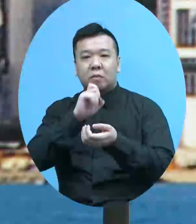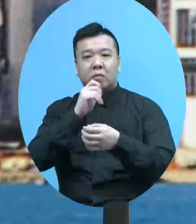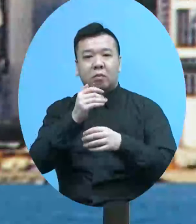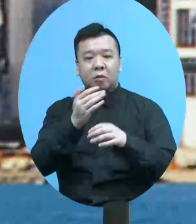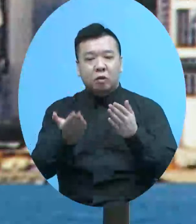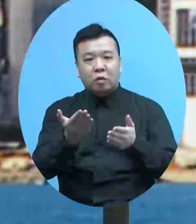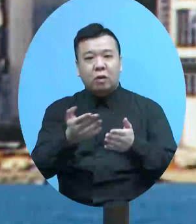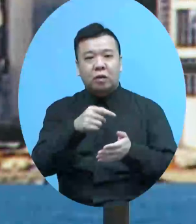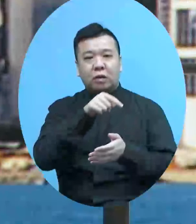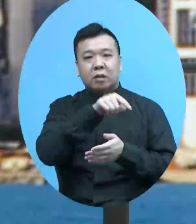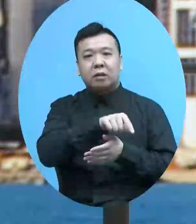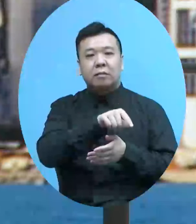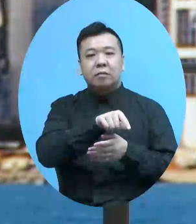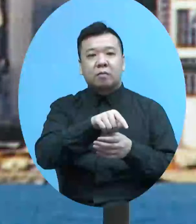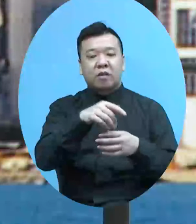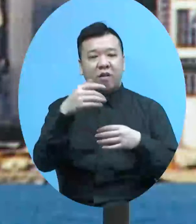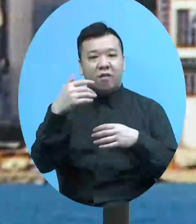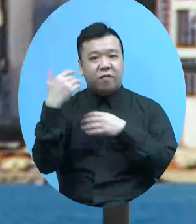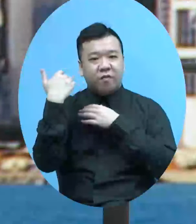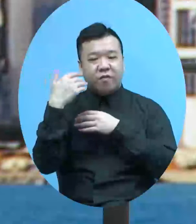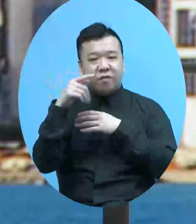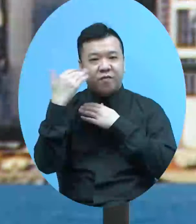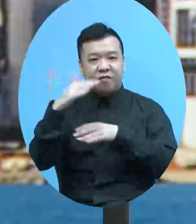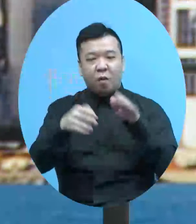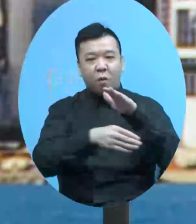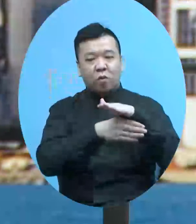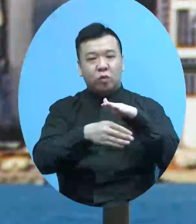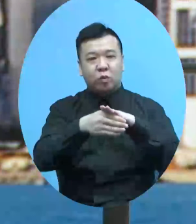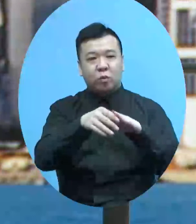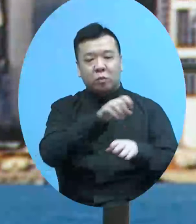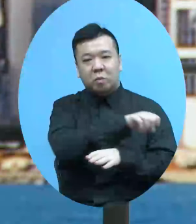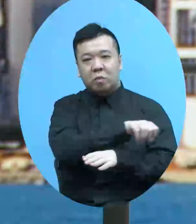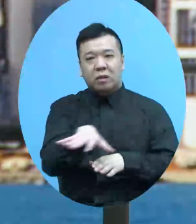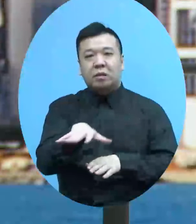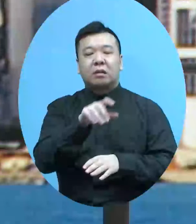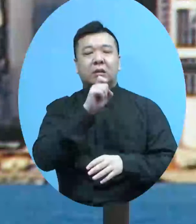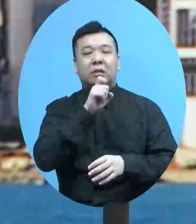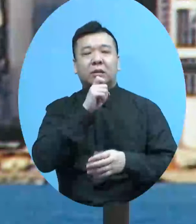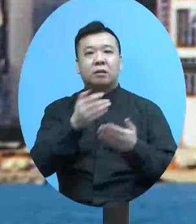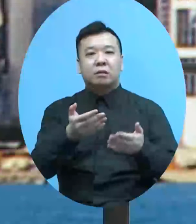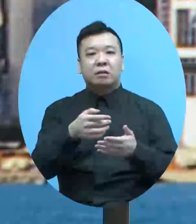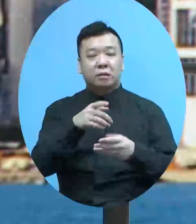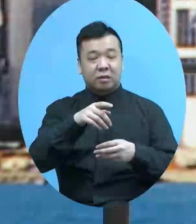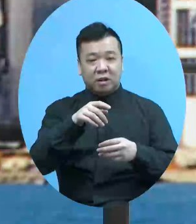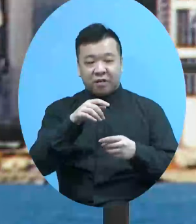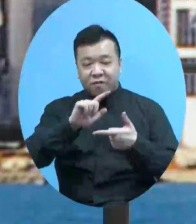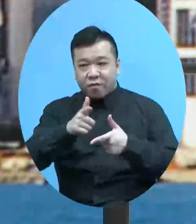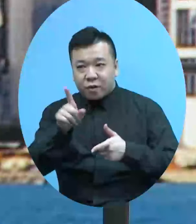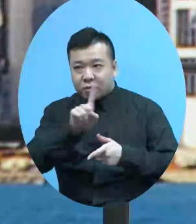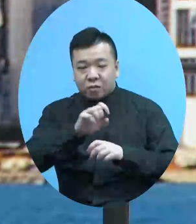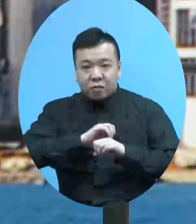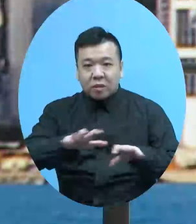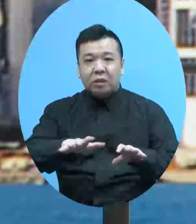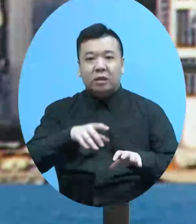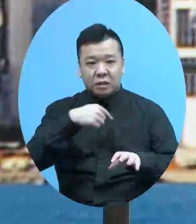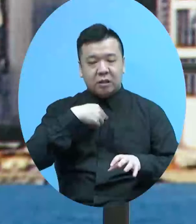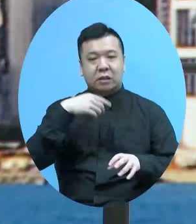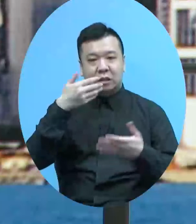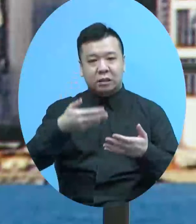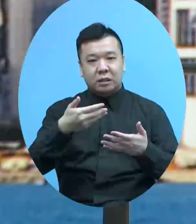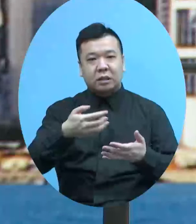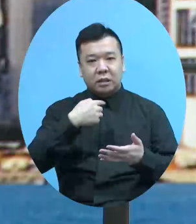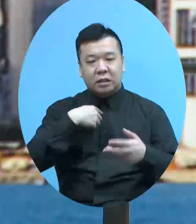是在那個就是那個貨倉那裡有些傳播那至於真的到途徑怎樣傳播的話我們就